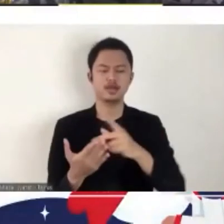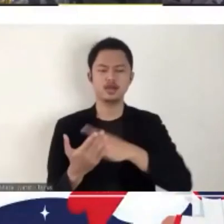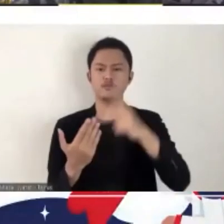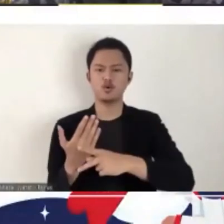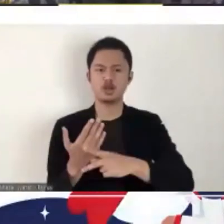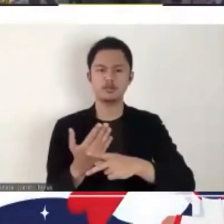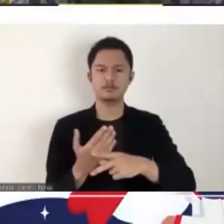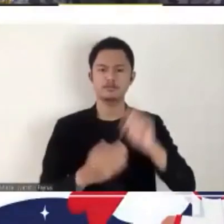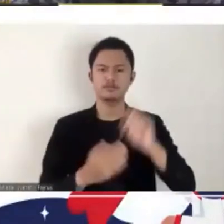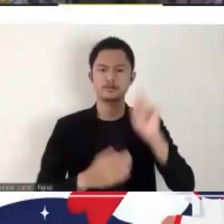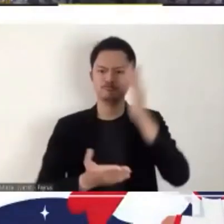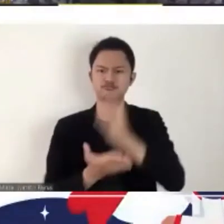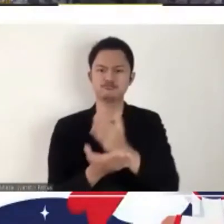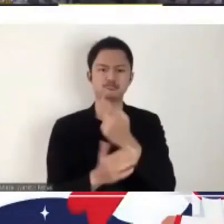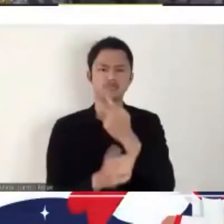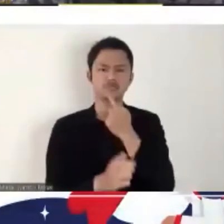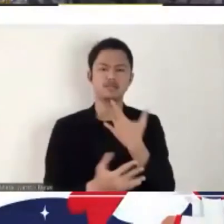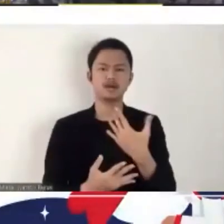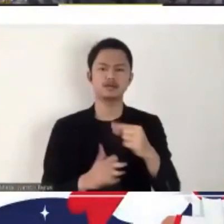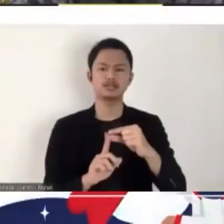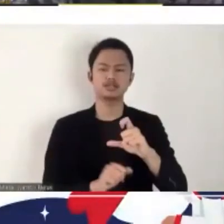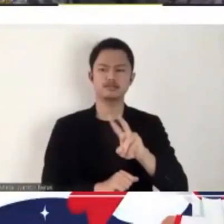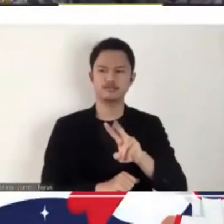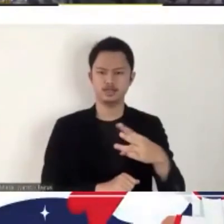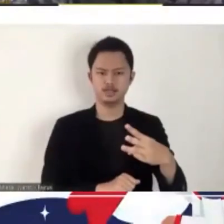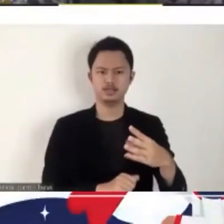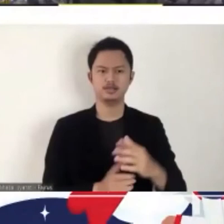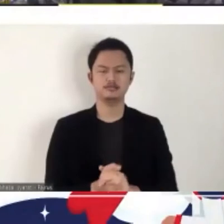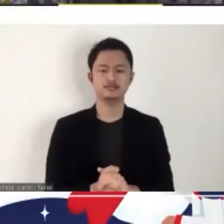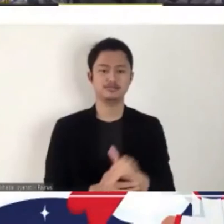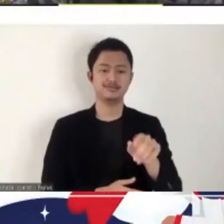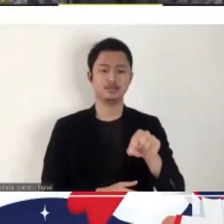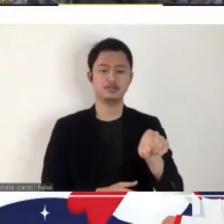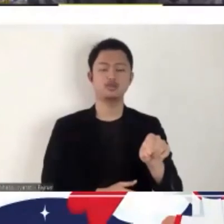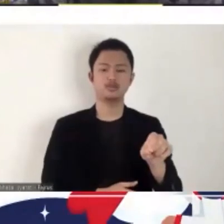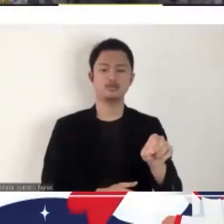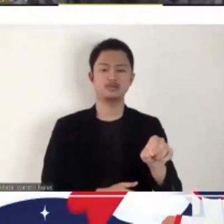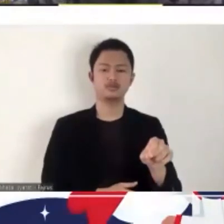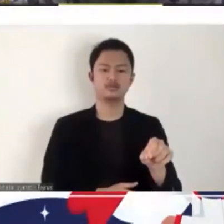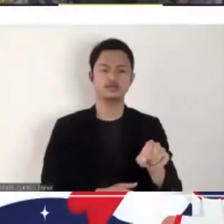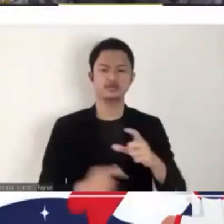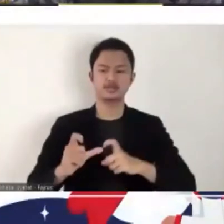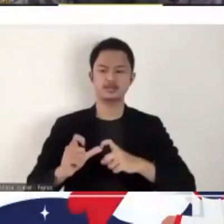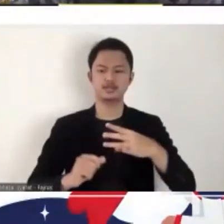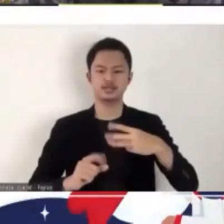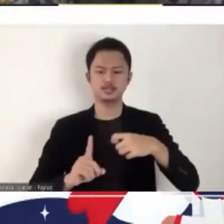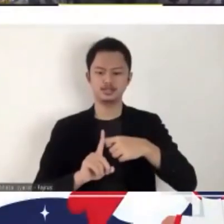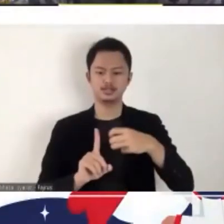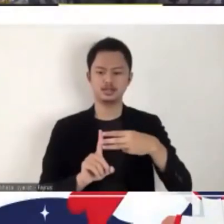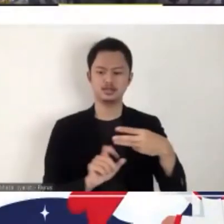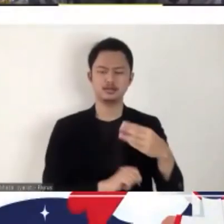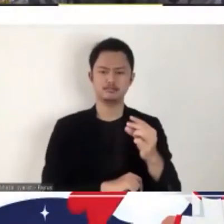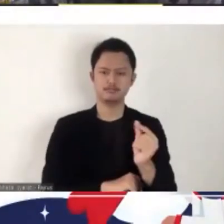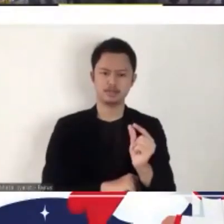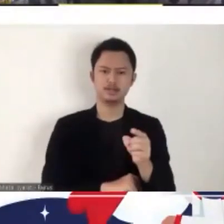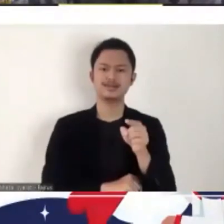pemerintah terkait dengan ccvi danau tadi memang resep begini kita amanat untuk